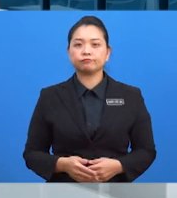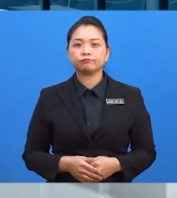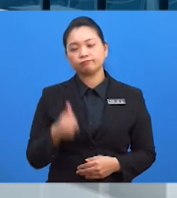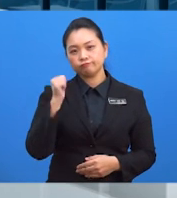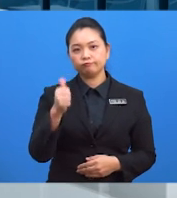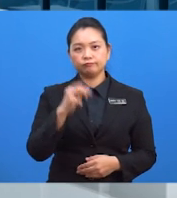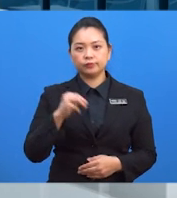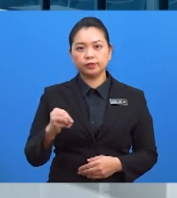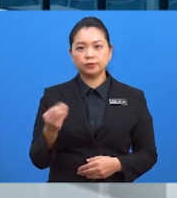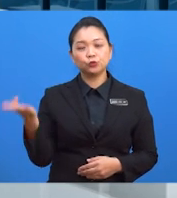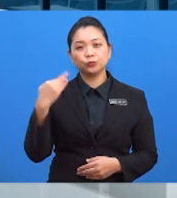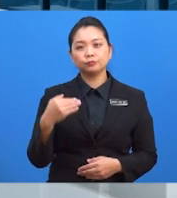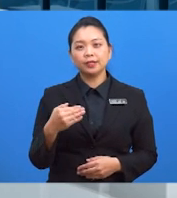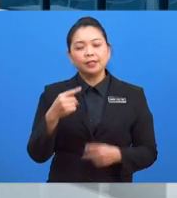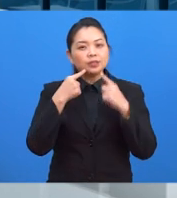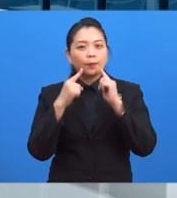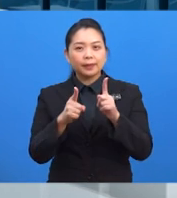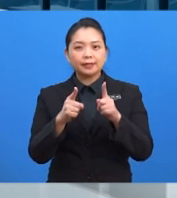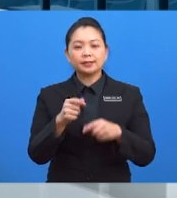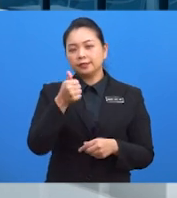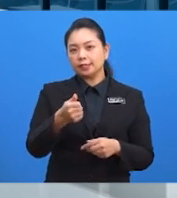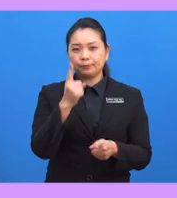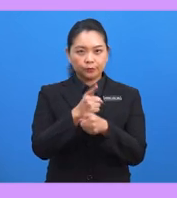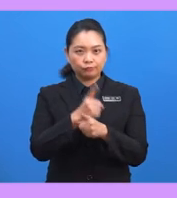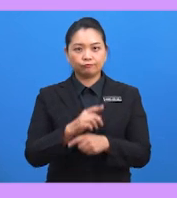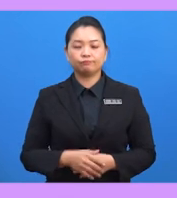Bagus murid-murid, jawapan anda tepat sekali.